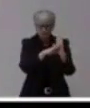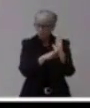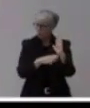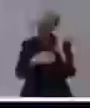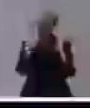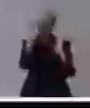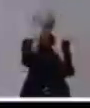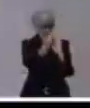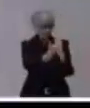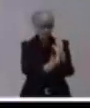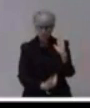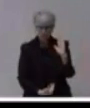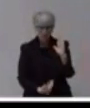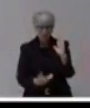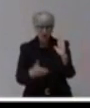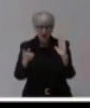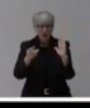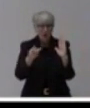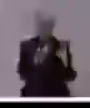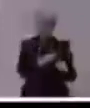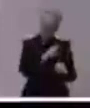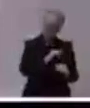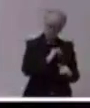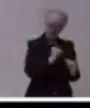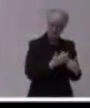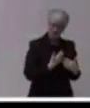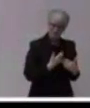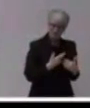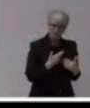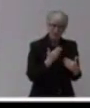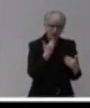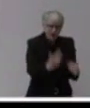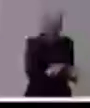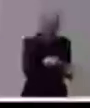di no profit, cioè l'idea che il progetto nasce da